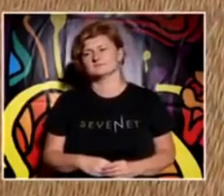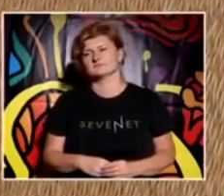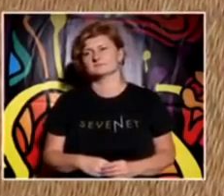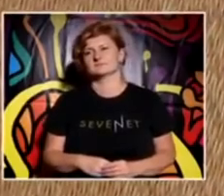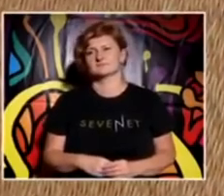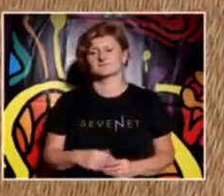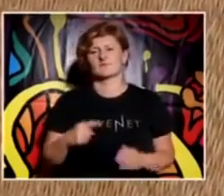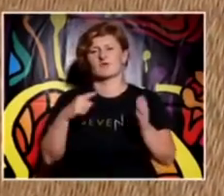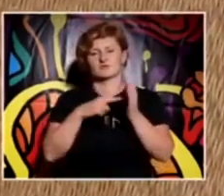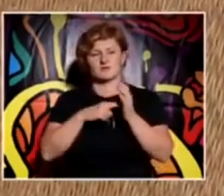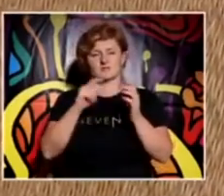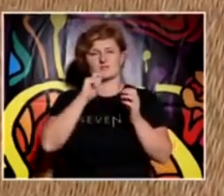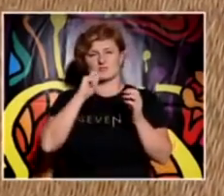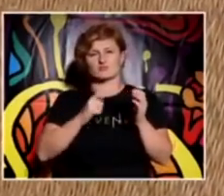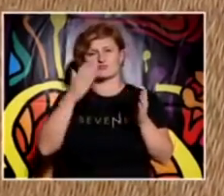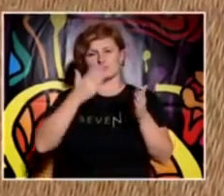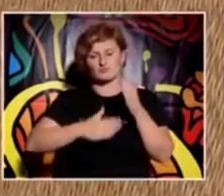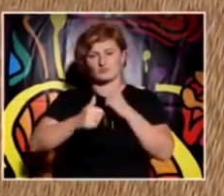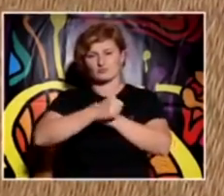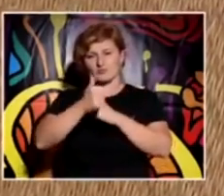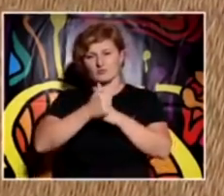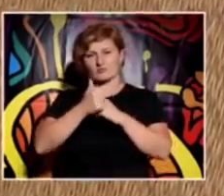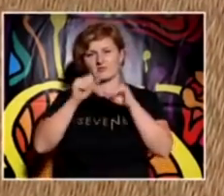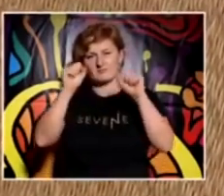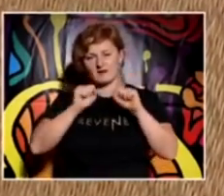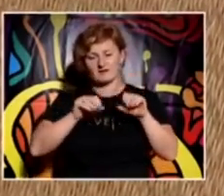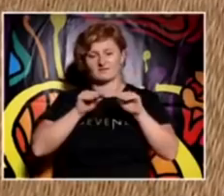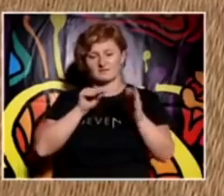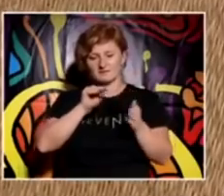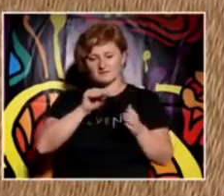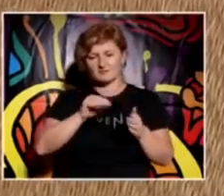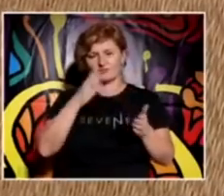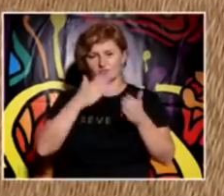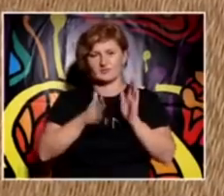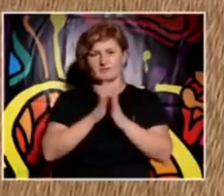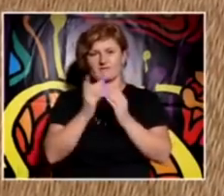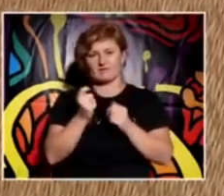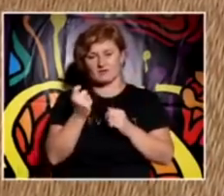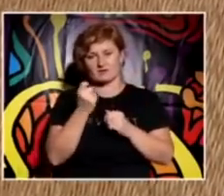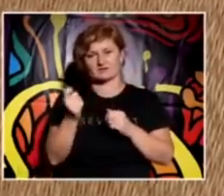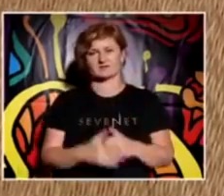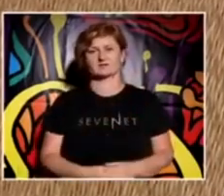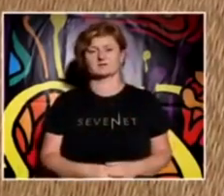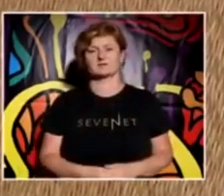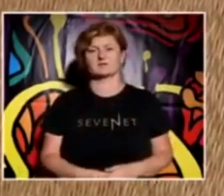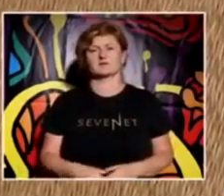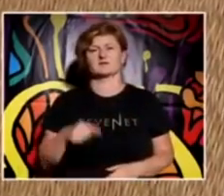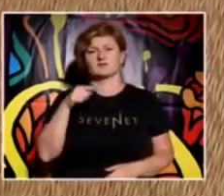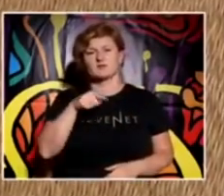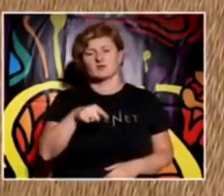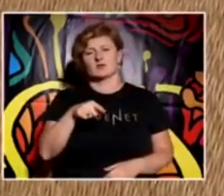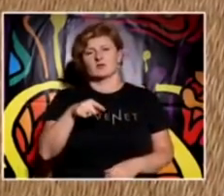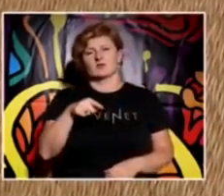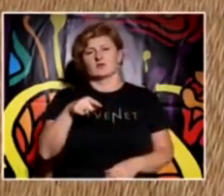Akurat w ostatniej podróży zgubiłam dokumenty, karty kredytowe, prawo jazdy. I to jest chyba jedyne,